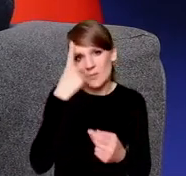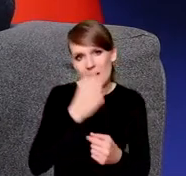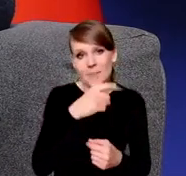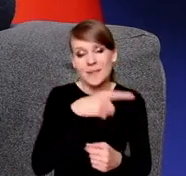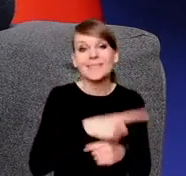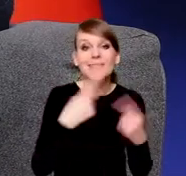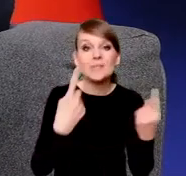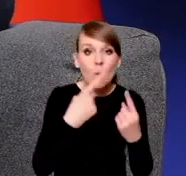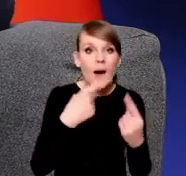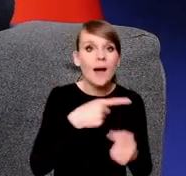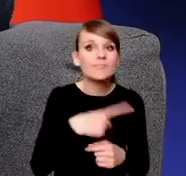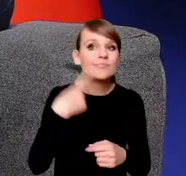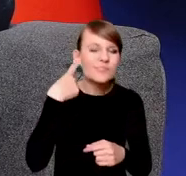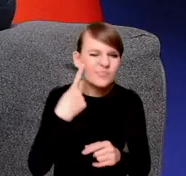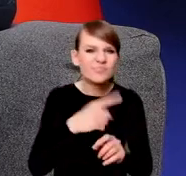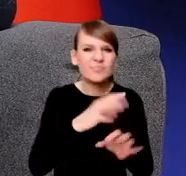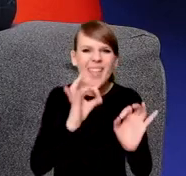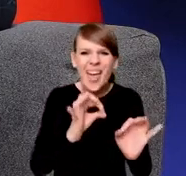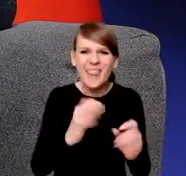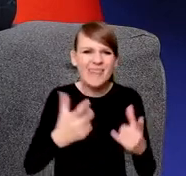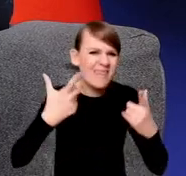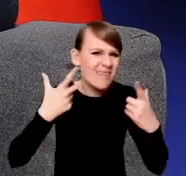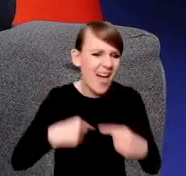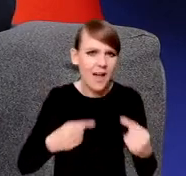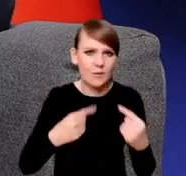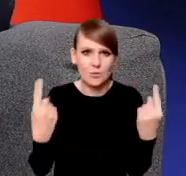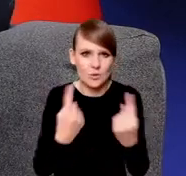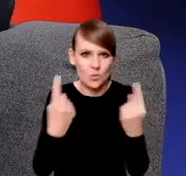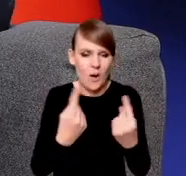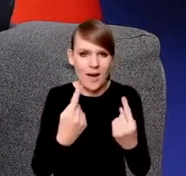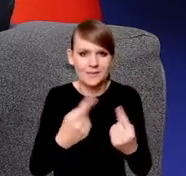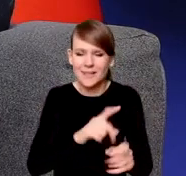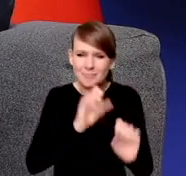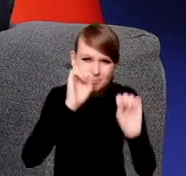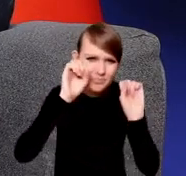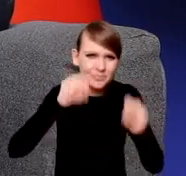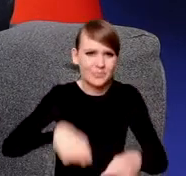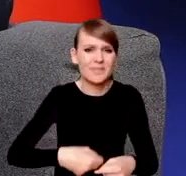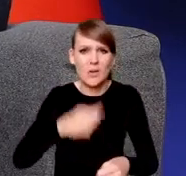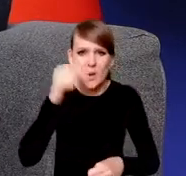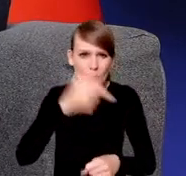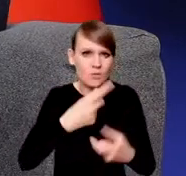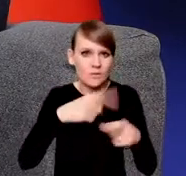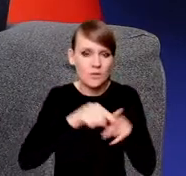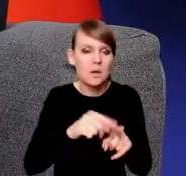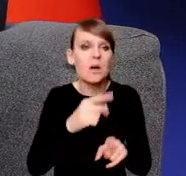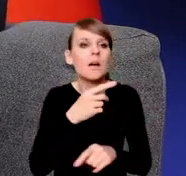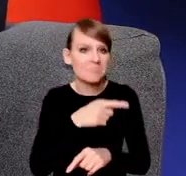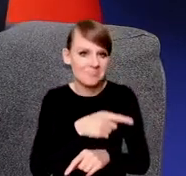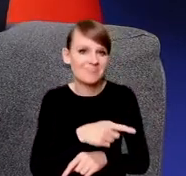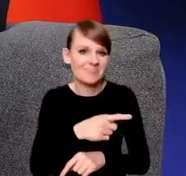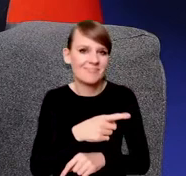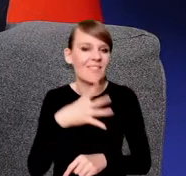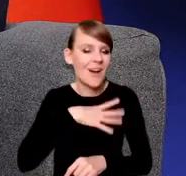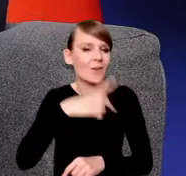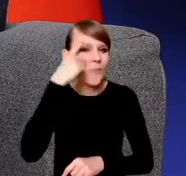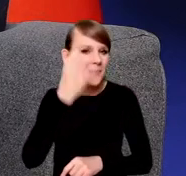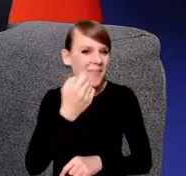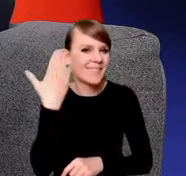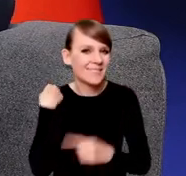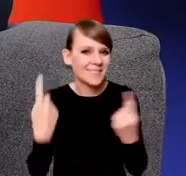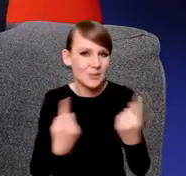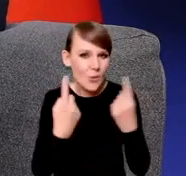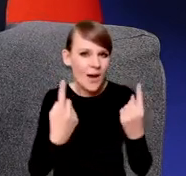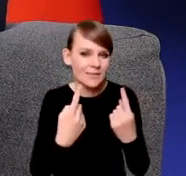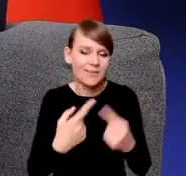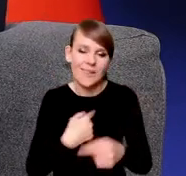jako działanie bardzo dynamiczne, nagłe i trzeba stanąć po prostu na wysokości zadania, to pamiętajmy o tym i jestem o tym bardzo mocno